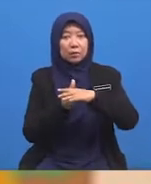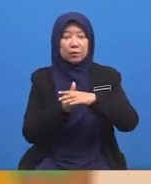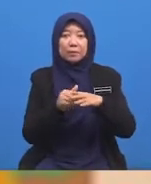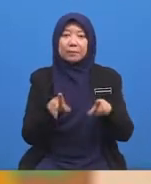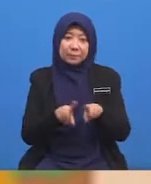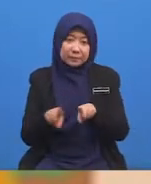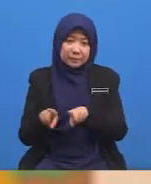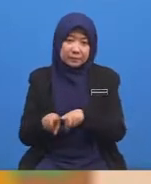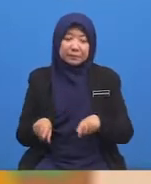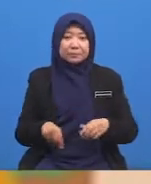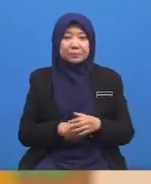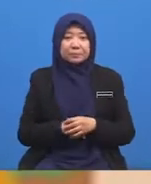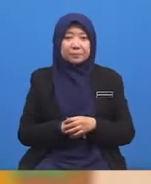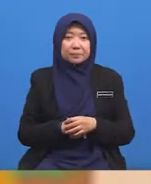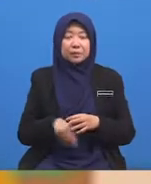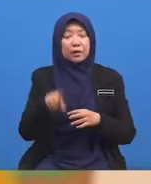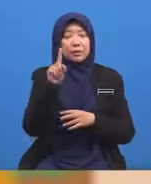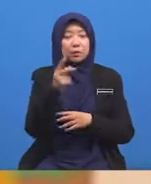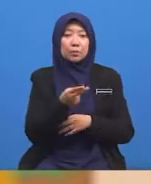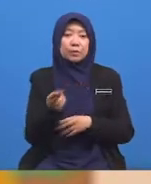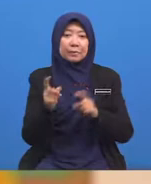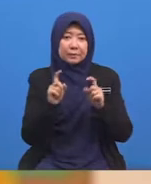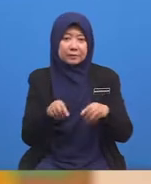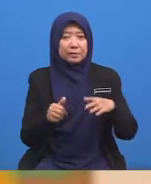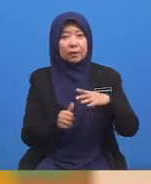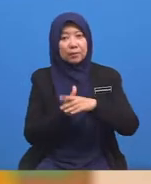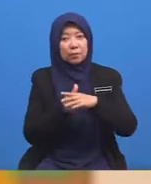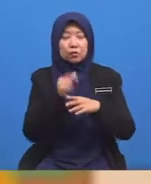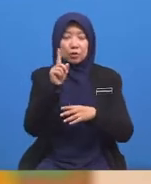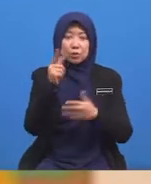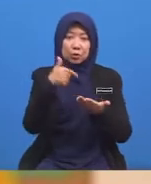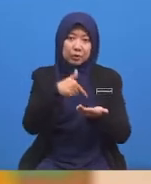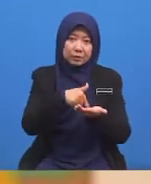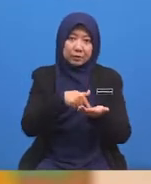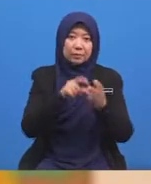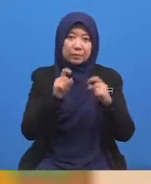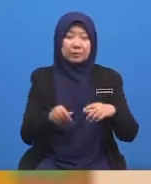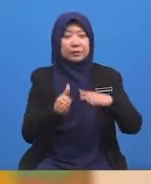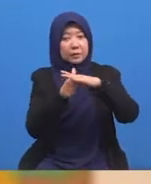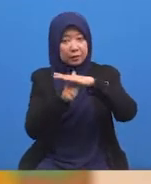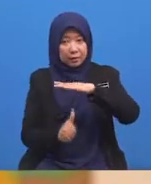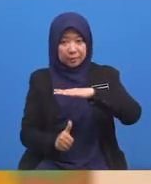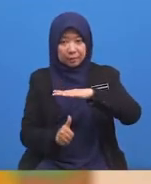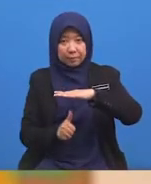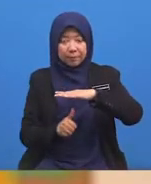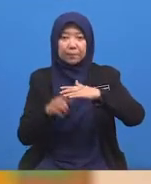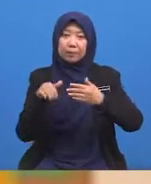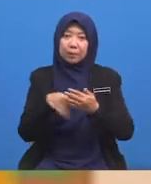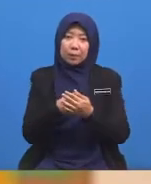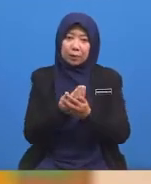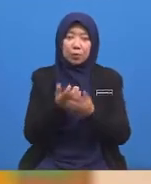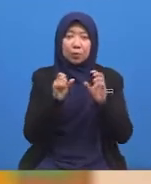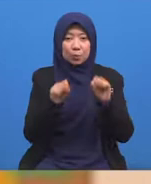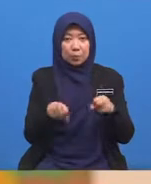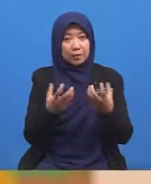berbeza. Satu bahan mesti terapung dan satu lagi bahan mesti tenggelam. Barulah kita